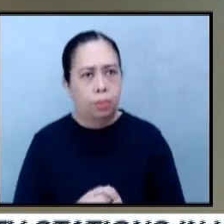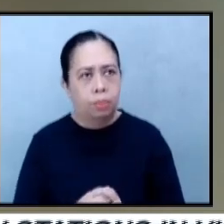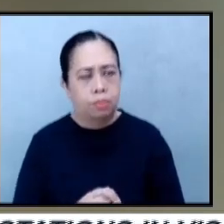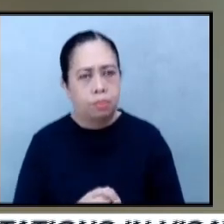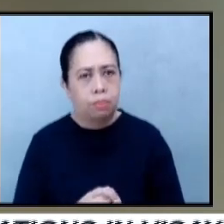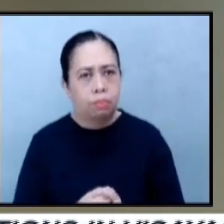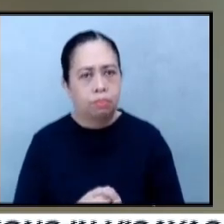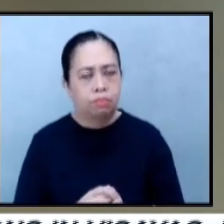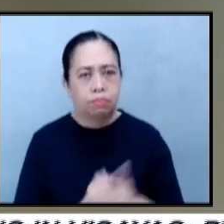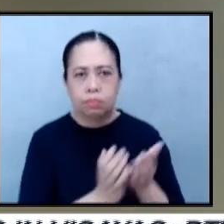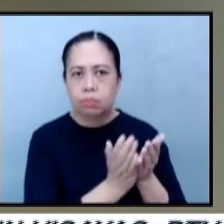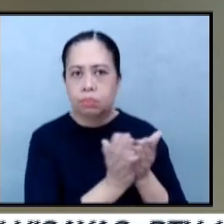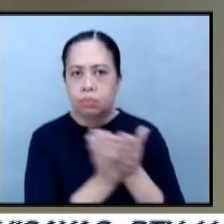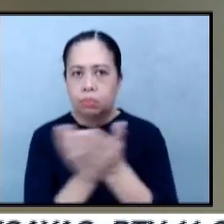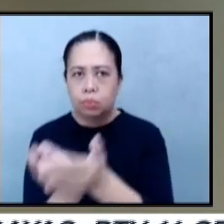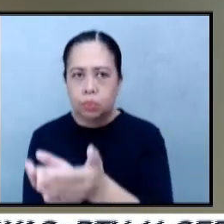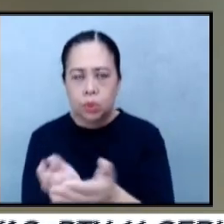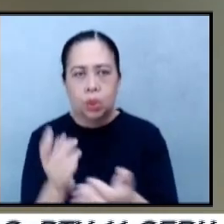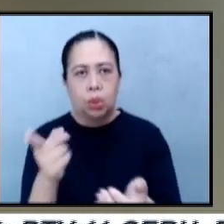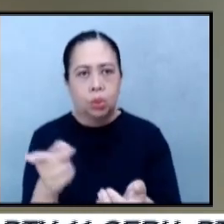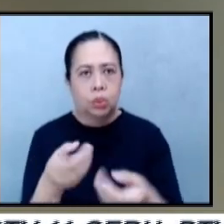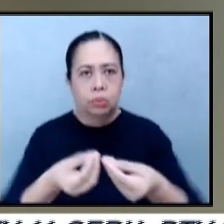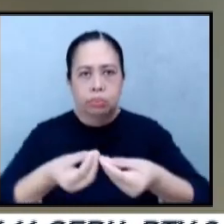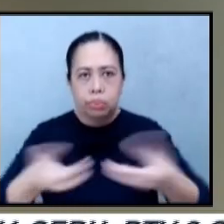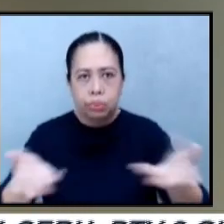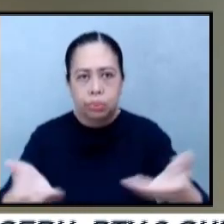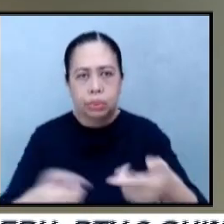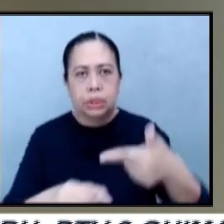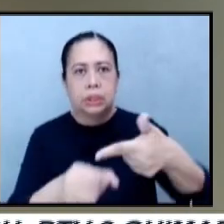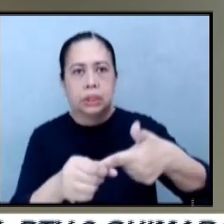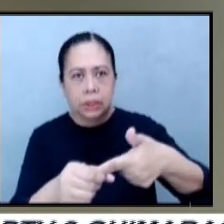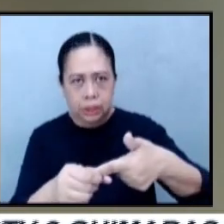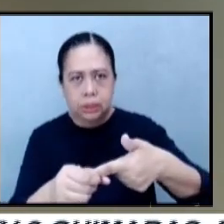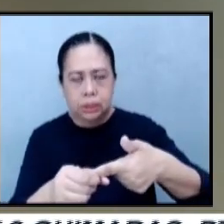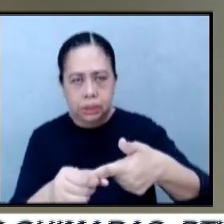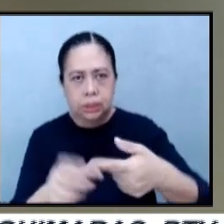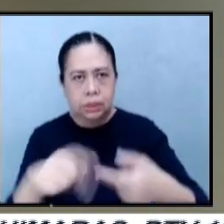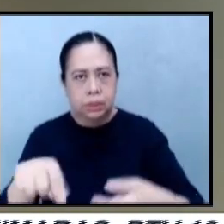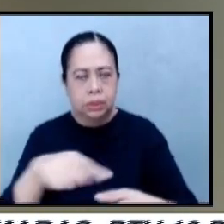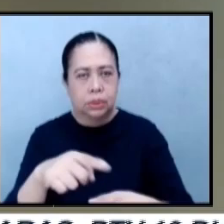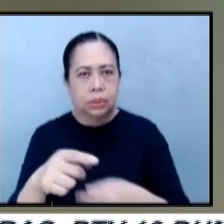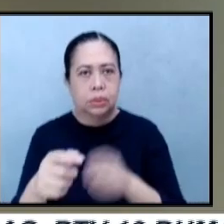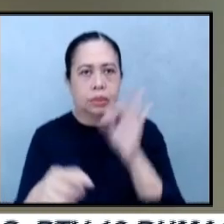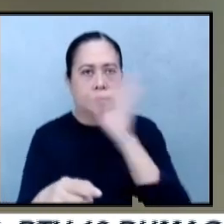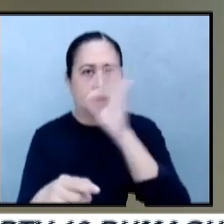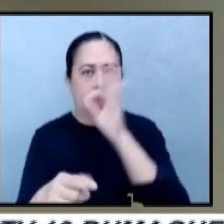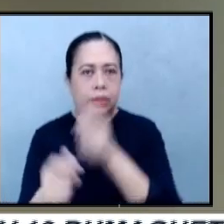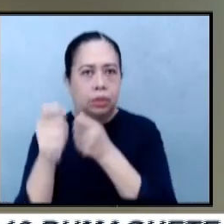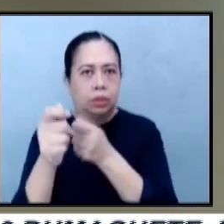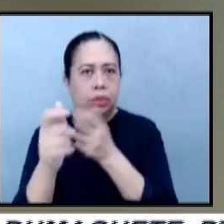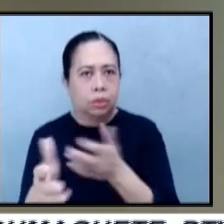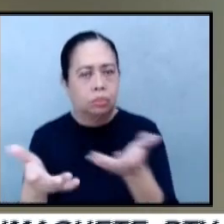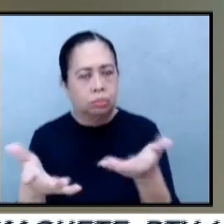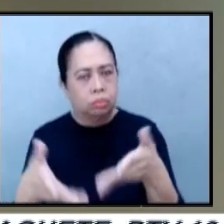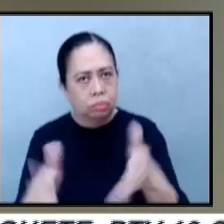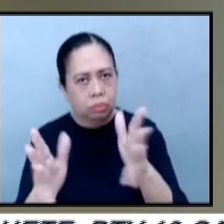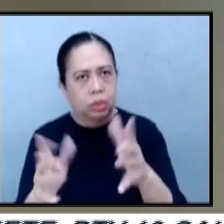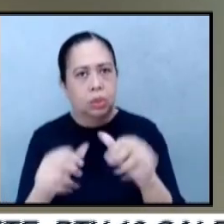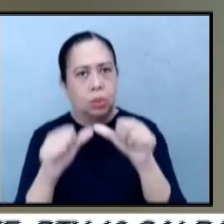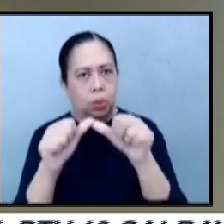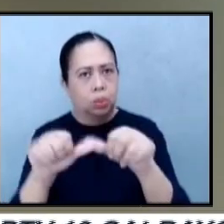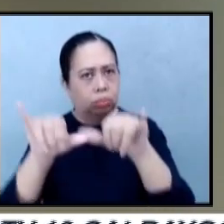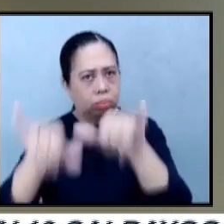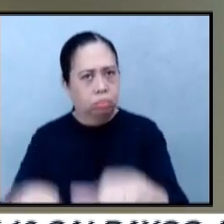pumalaot para mag-distribute ng mga fuel, no, sa ating mga mangingisdang Pilipino for them to be able to prolong their